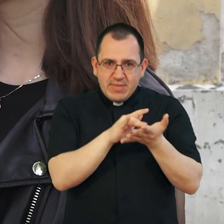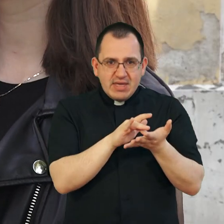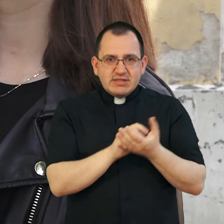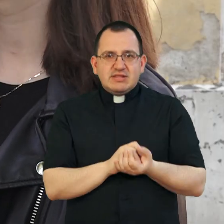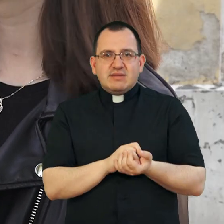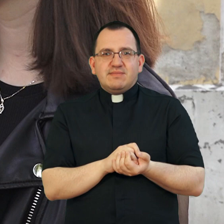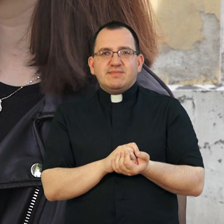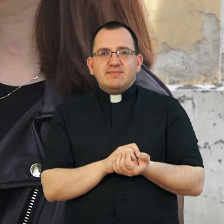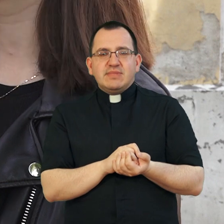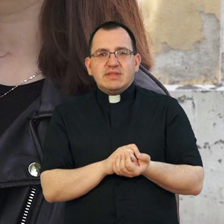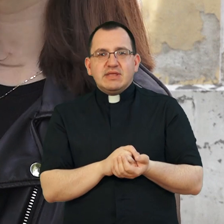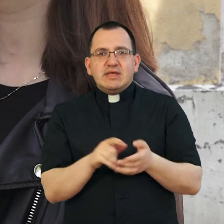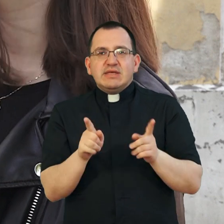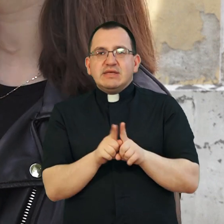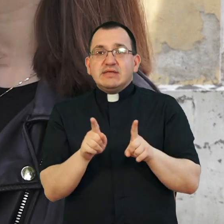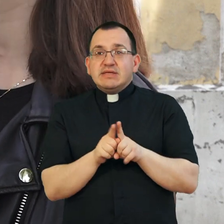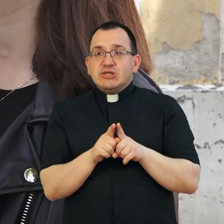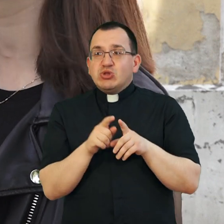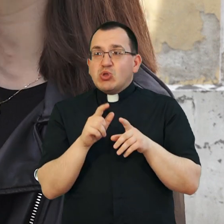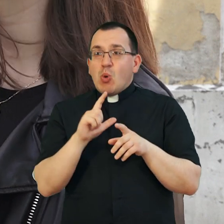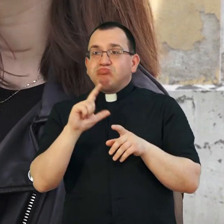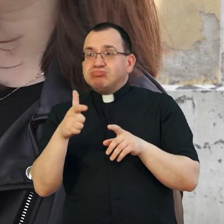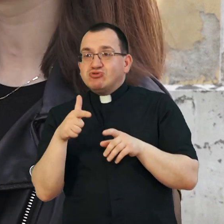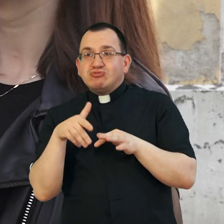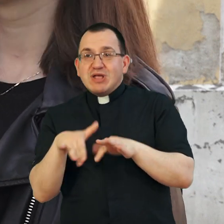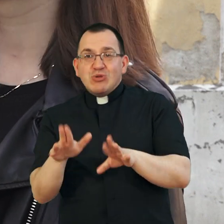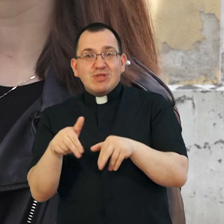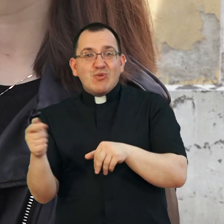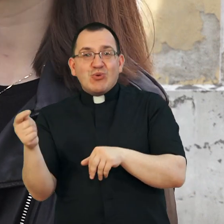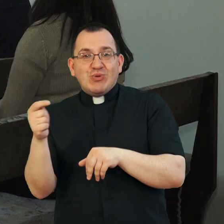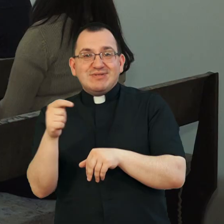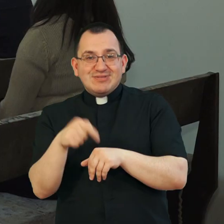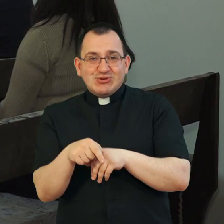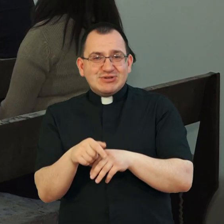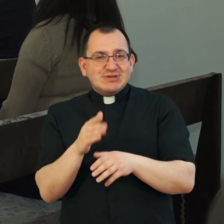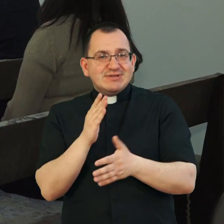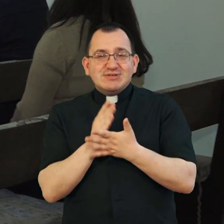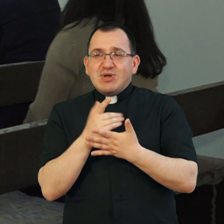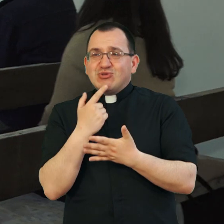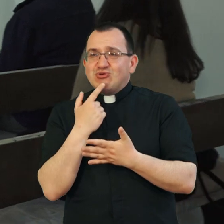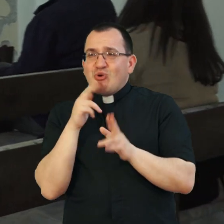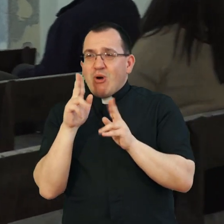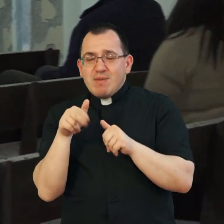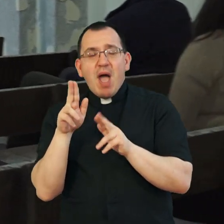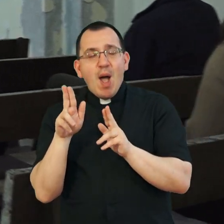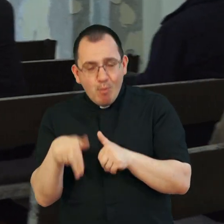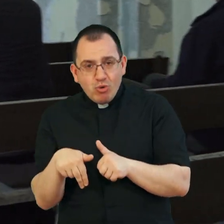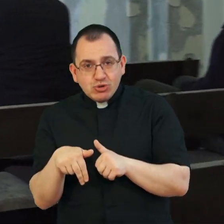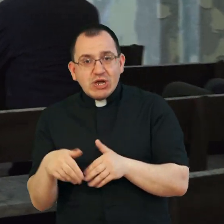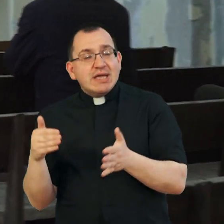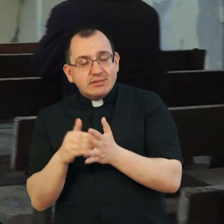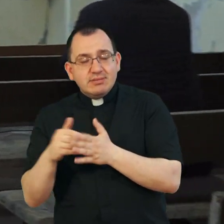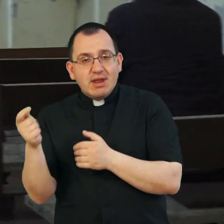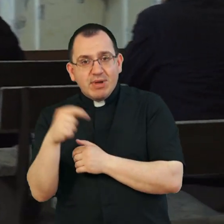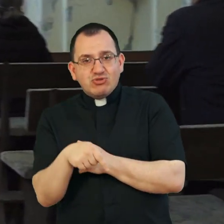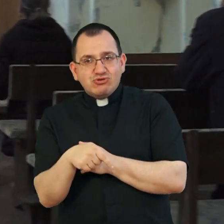nego baš i ljudi koji dođu iz okolice ili od drugih mjesta. I mislim da svatko tko ima mogućnost trebao bi doći i netko ko